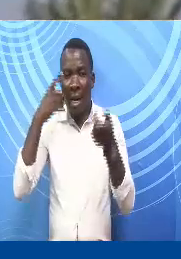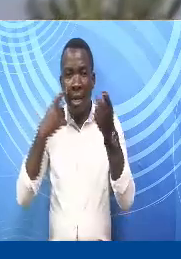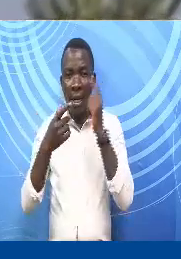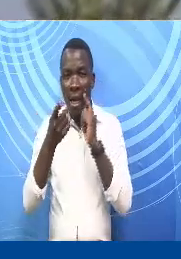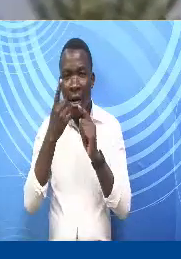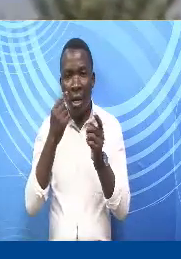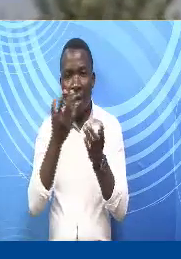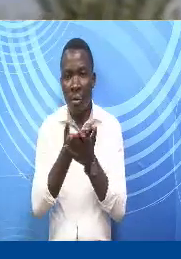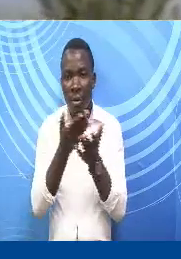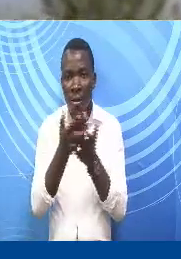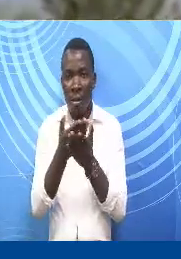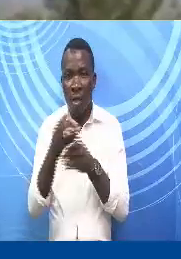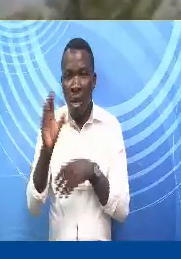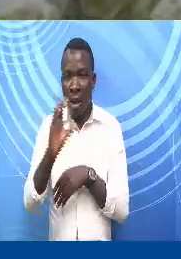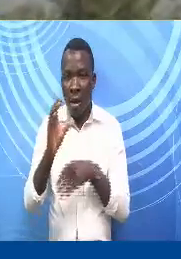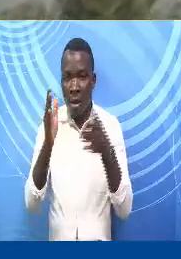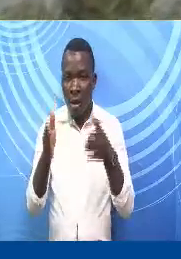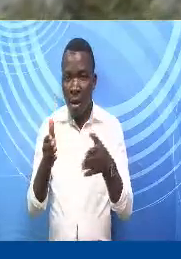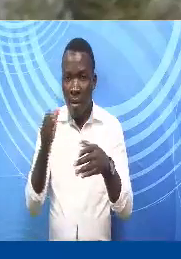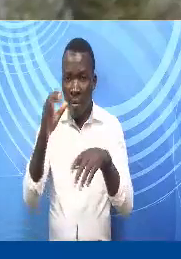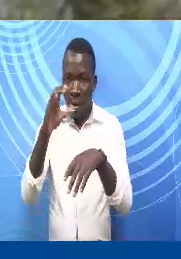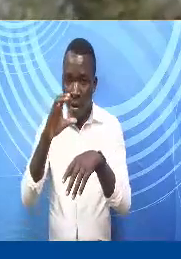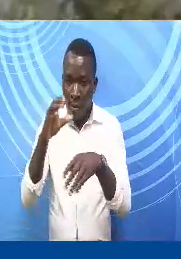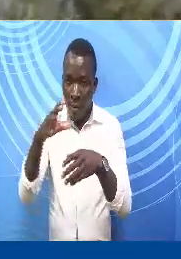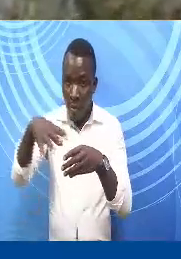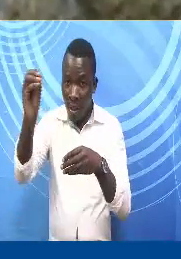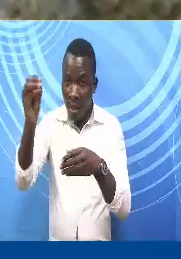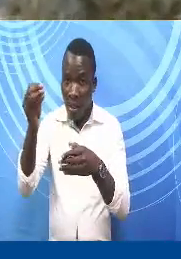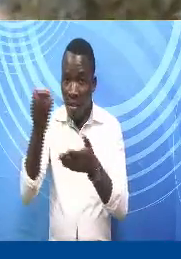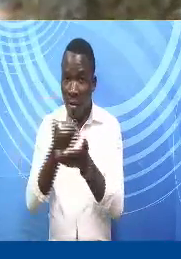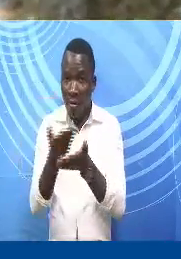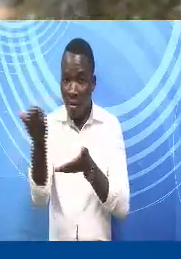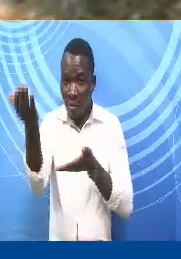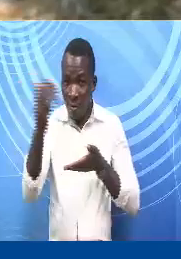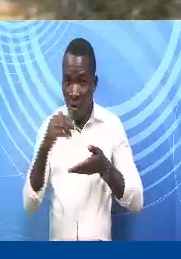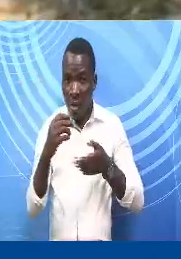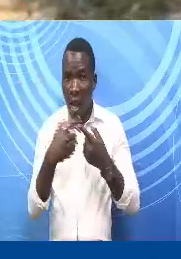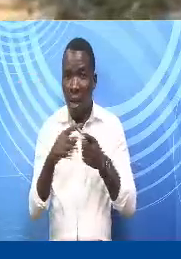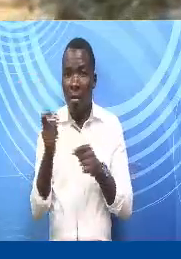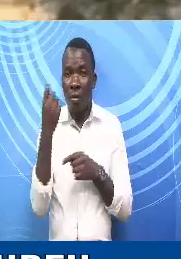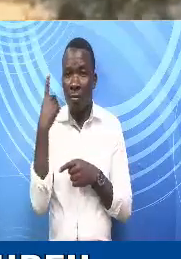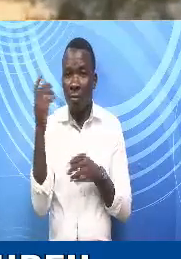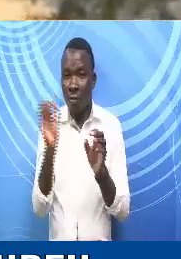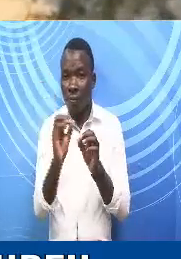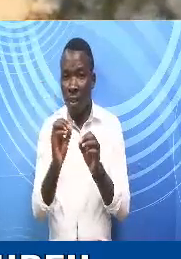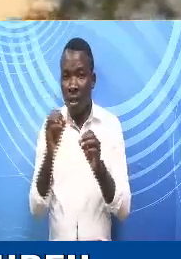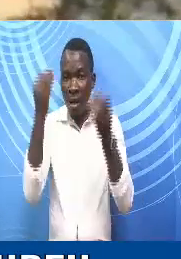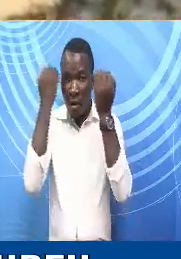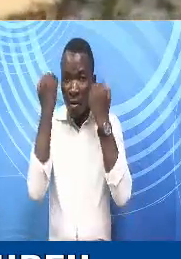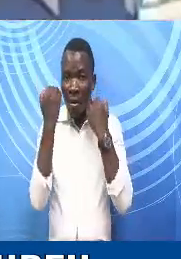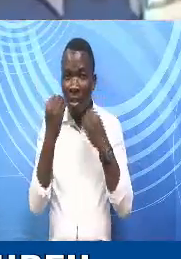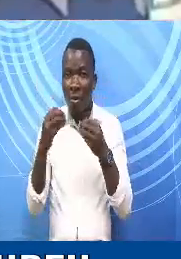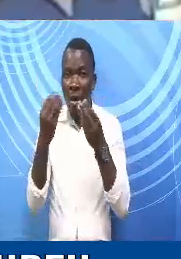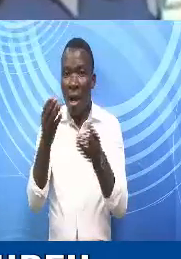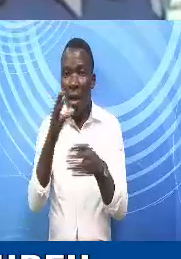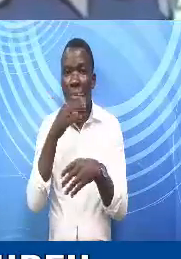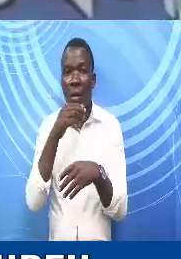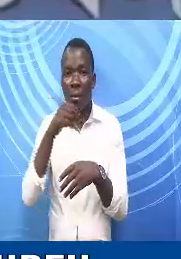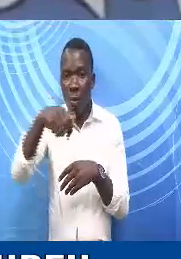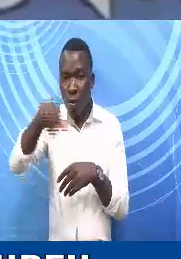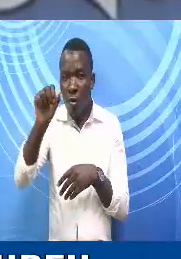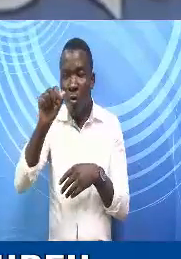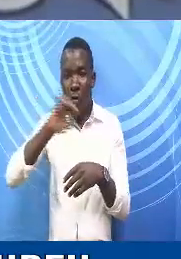twinginze abakomisiyoneri bamujyanye hano ngo bamugarure ariko ntago bigeze batwumva. Urukiko kandi rwakatiye umugabo w'uwo mugore